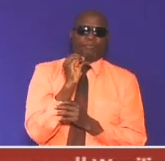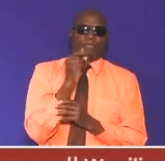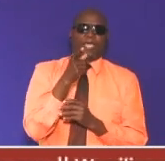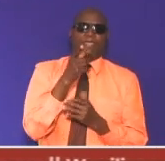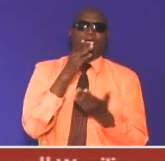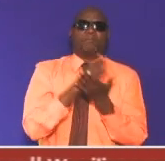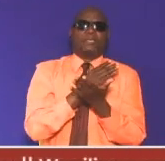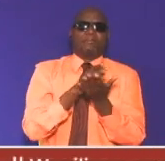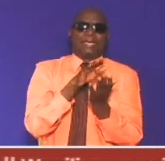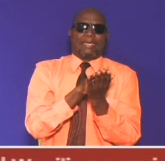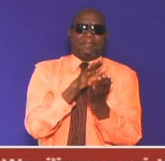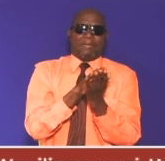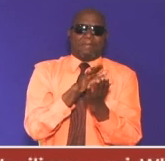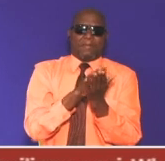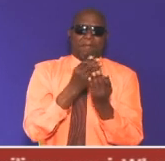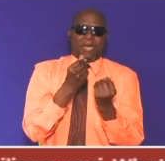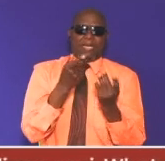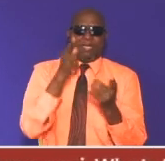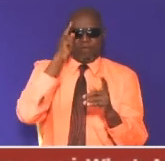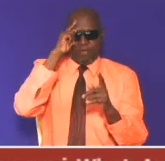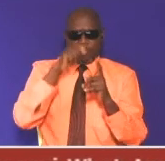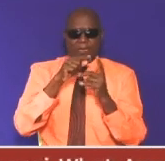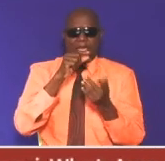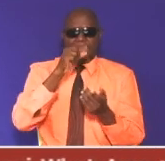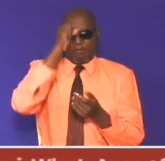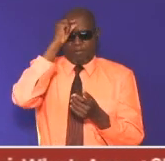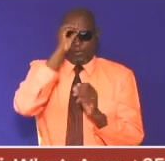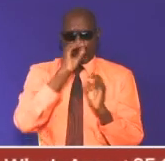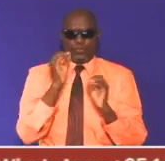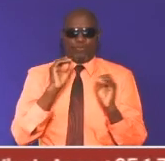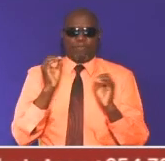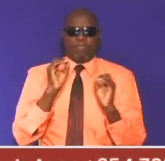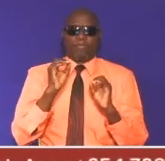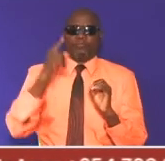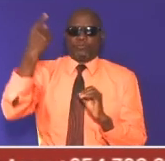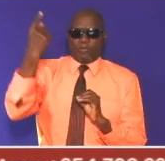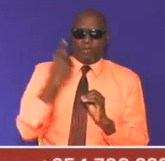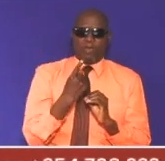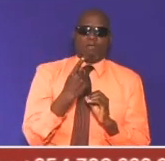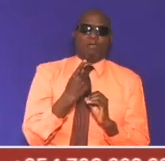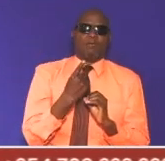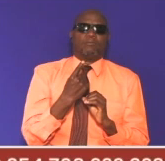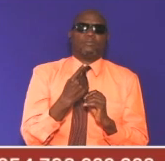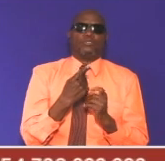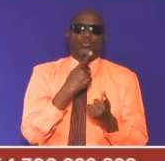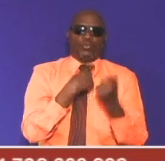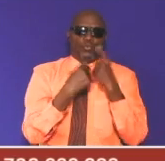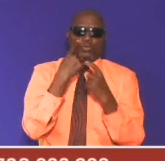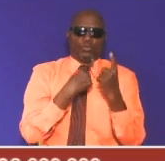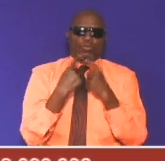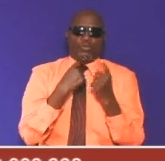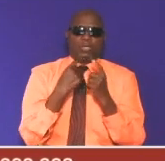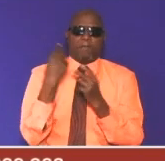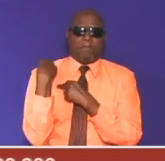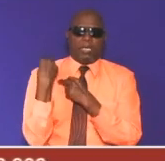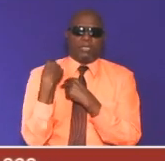department keeps money meant for the government. Walitutembelea na wakatuuliza moja kwa moja, tunataka kuona your mandate,